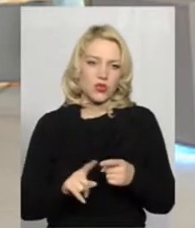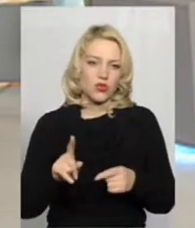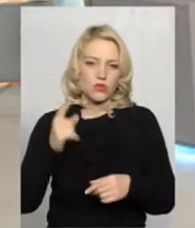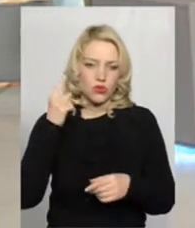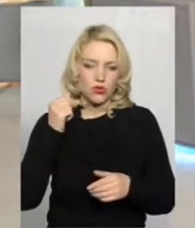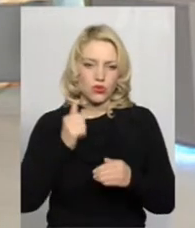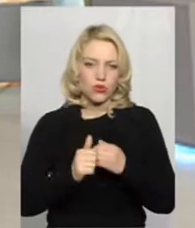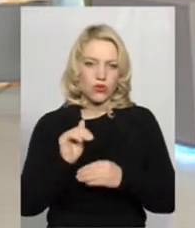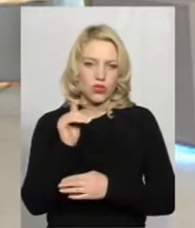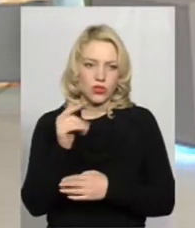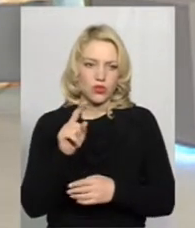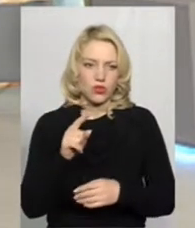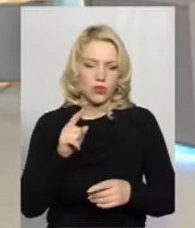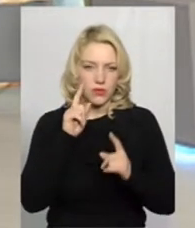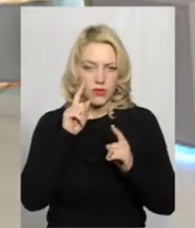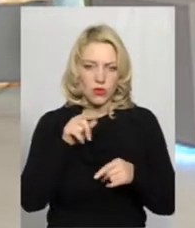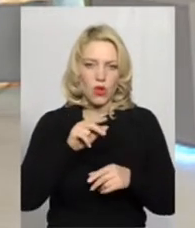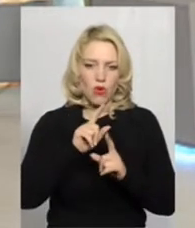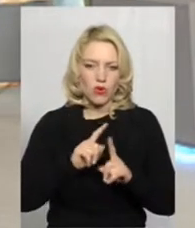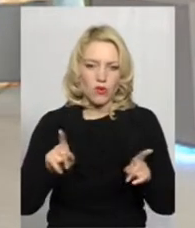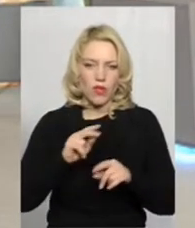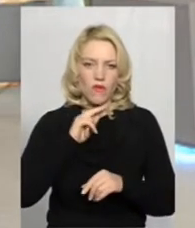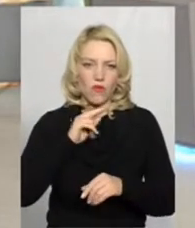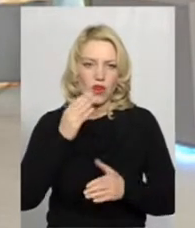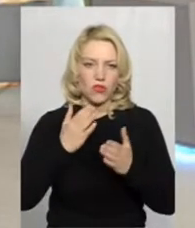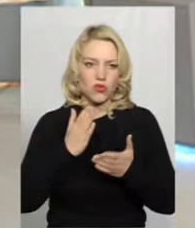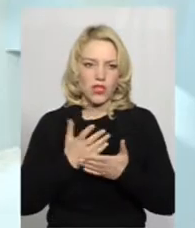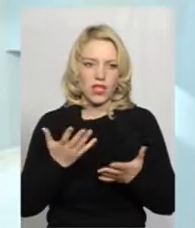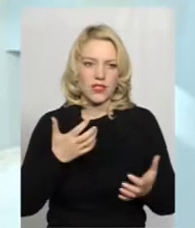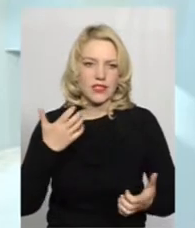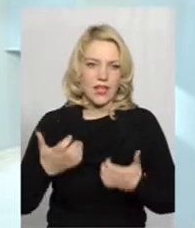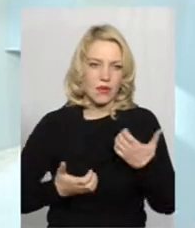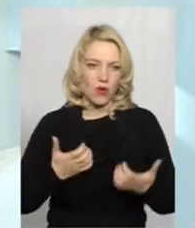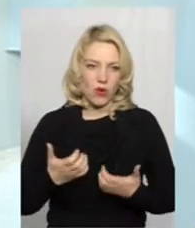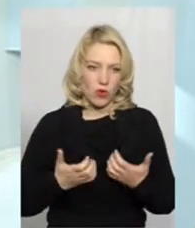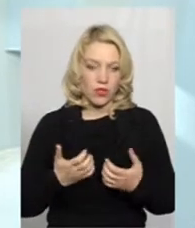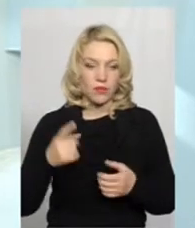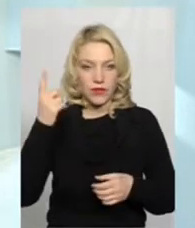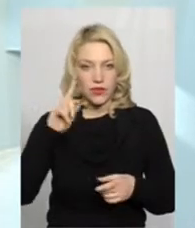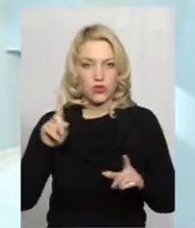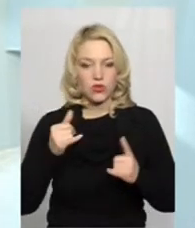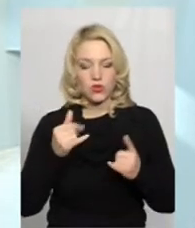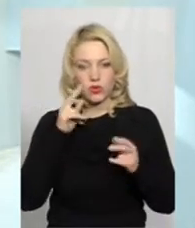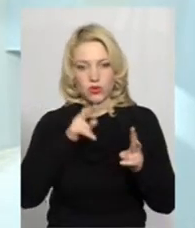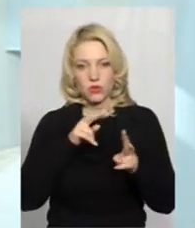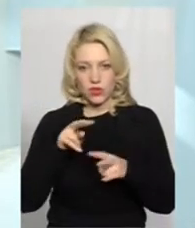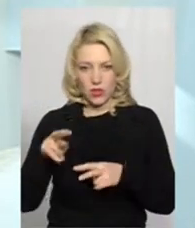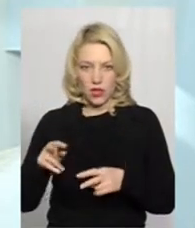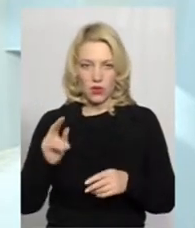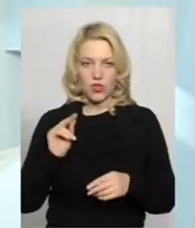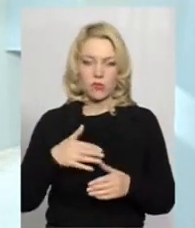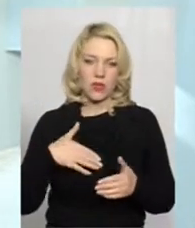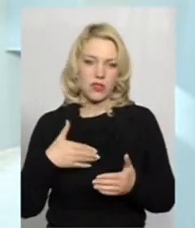почули кожну дитину, щоб ми звернули особливу увагу, якщо є якесь певне занепокоєння. І ви знаєте, що ми сьогодні спостерігаємо?